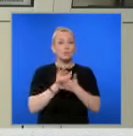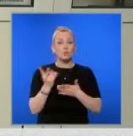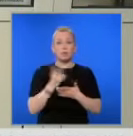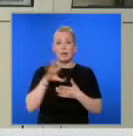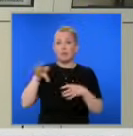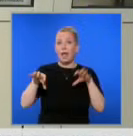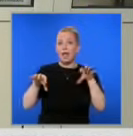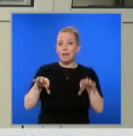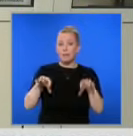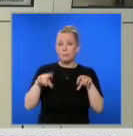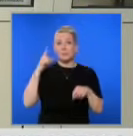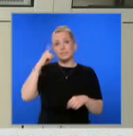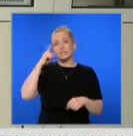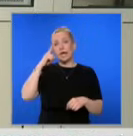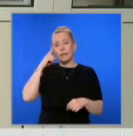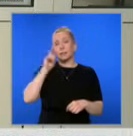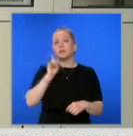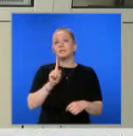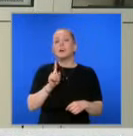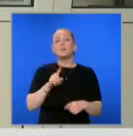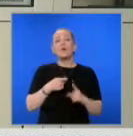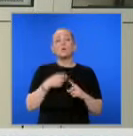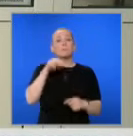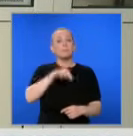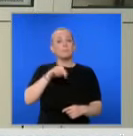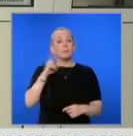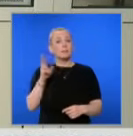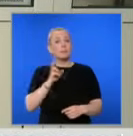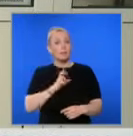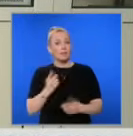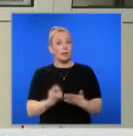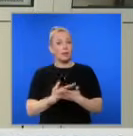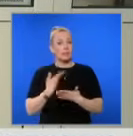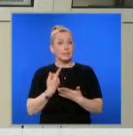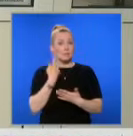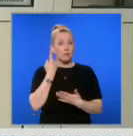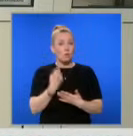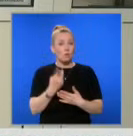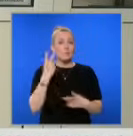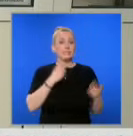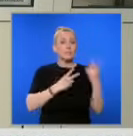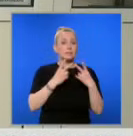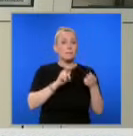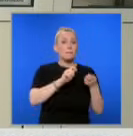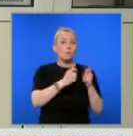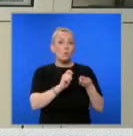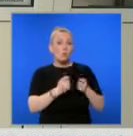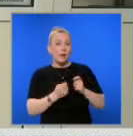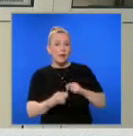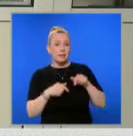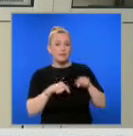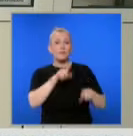знаете и спомняте си, с това, че от ПП, ДБ искат първо да се договорят промените